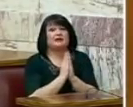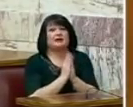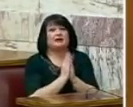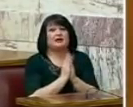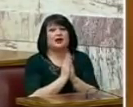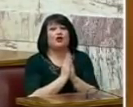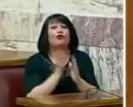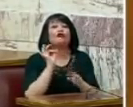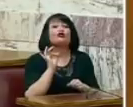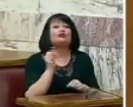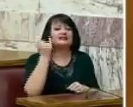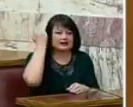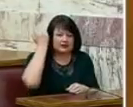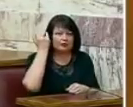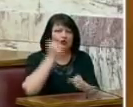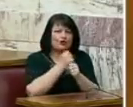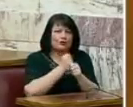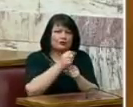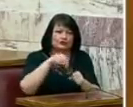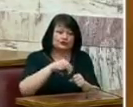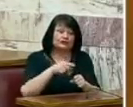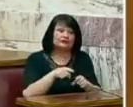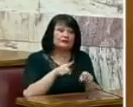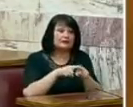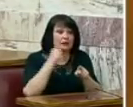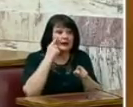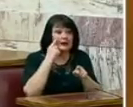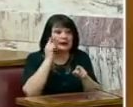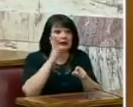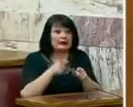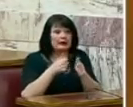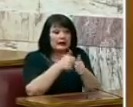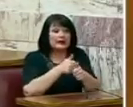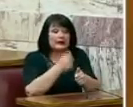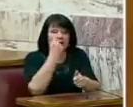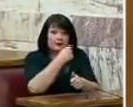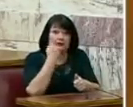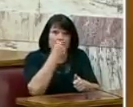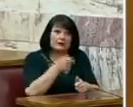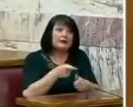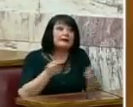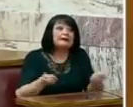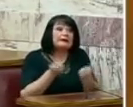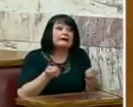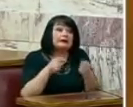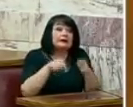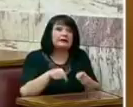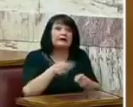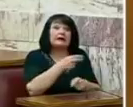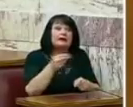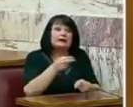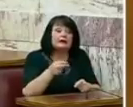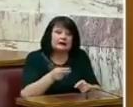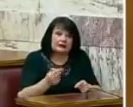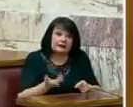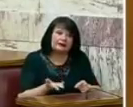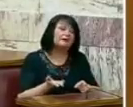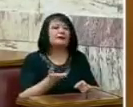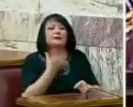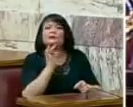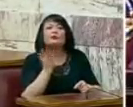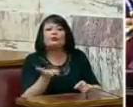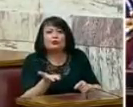να παρακολουθείς εκ του σύνεγγυς καθημερινά και προσωπικά την εξέλιξη νεωτέρων θεμάτων δεδομένου ότι